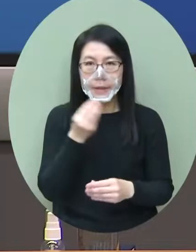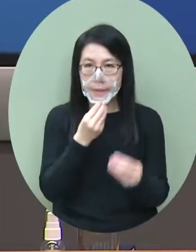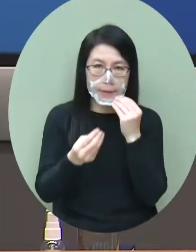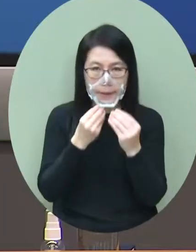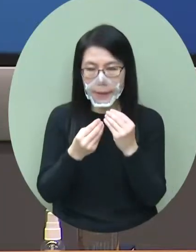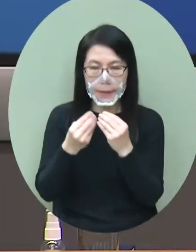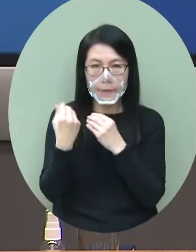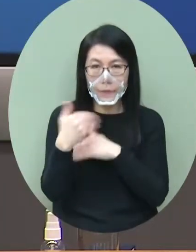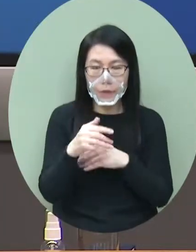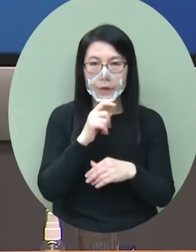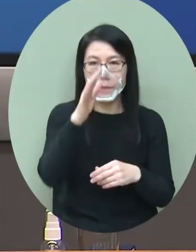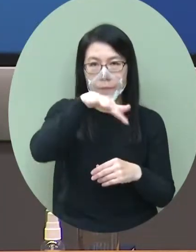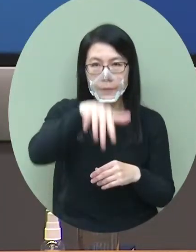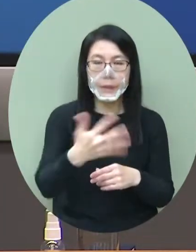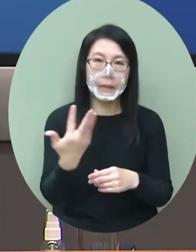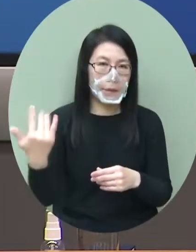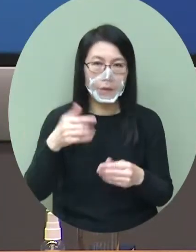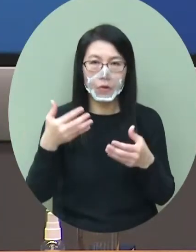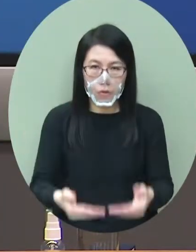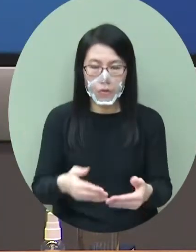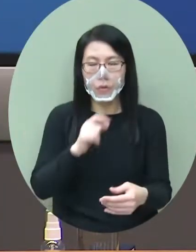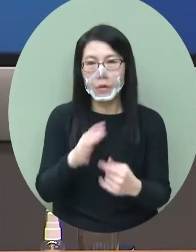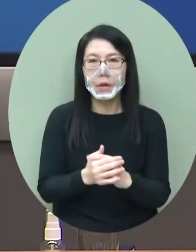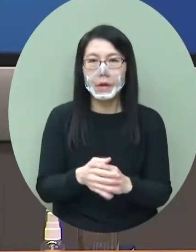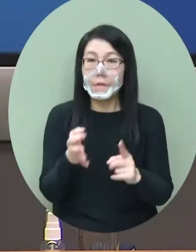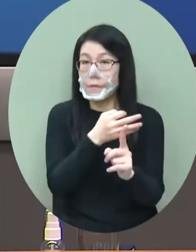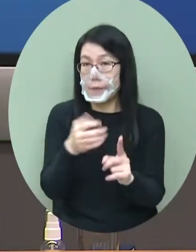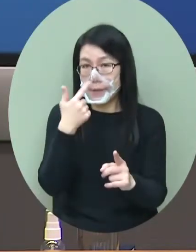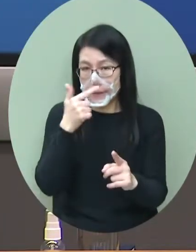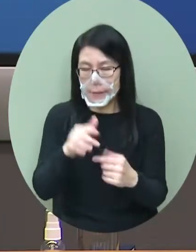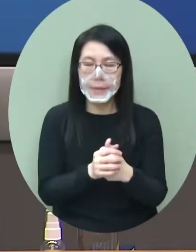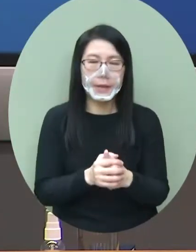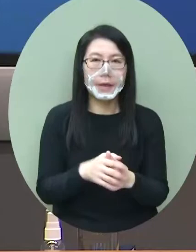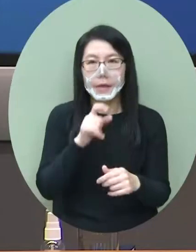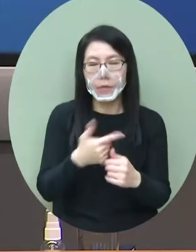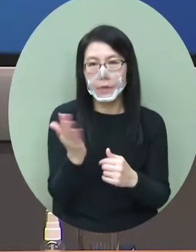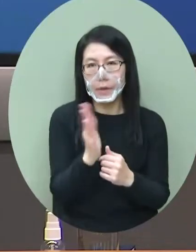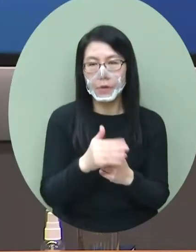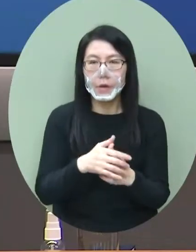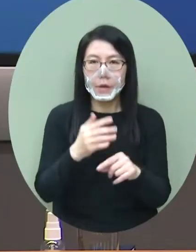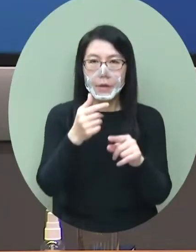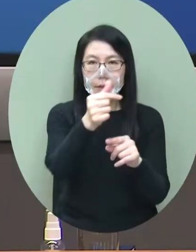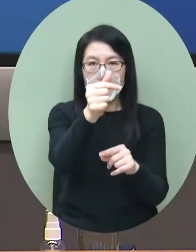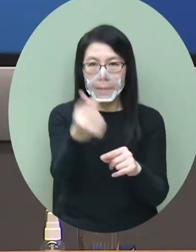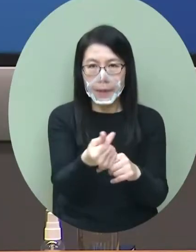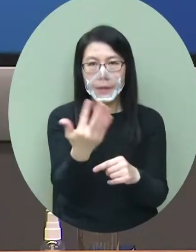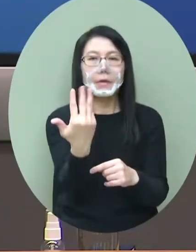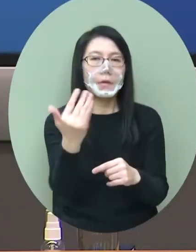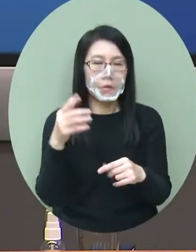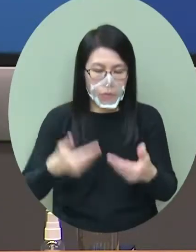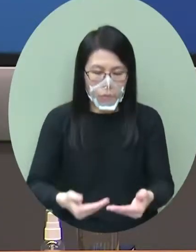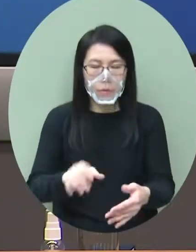鲜的鲜活食品的供应呢有5000多吨，非新鲜类的物资呢有大概